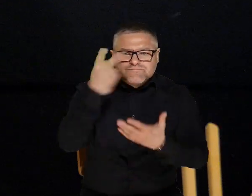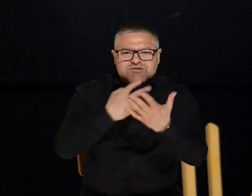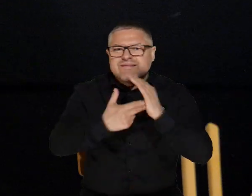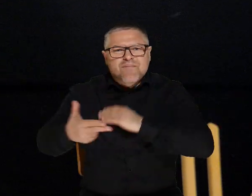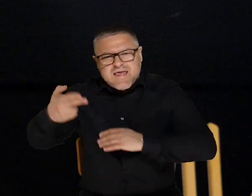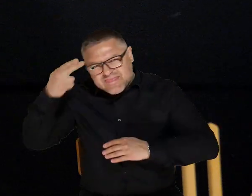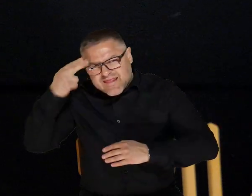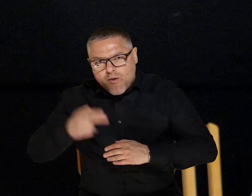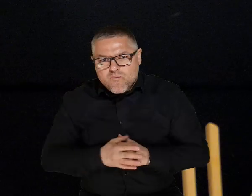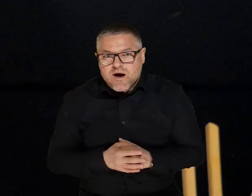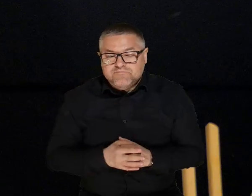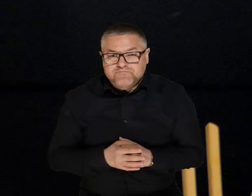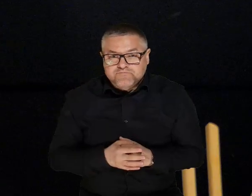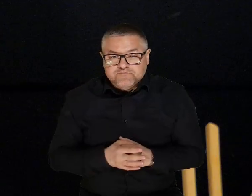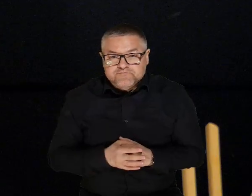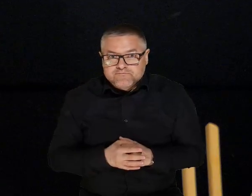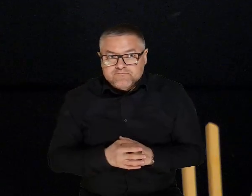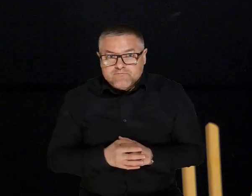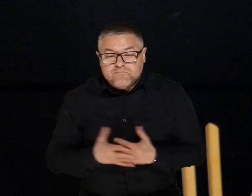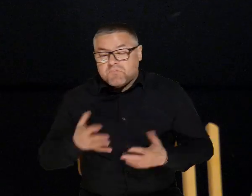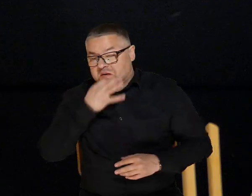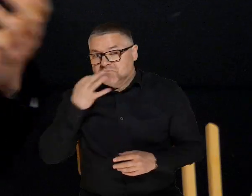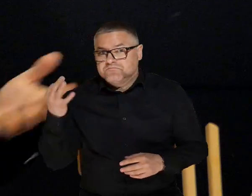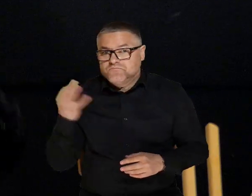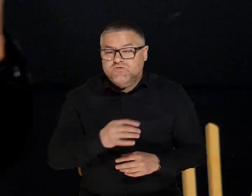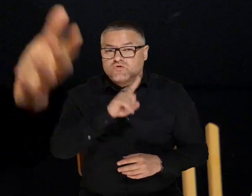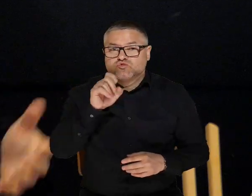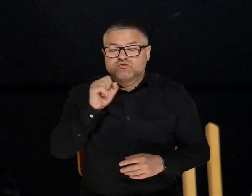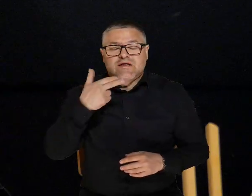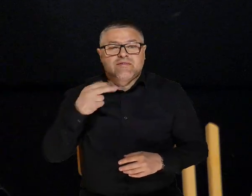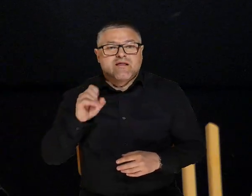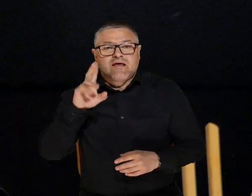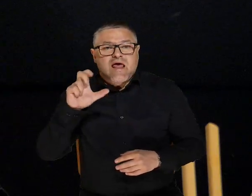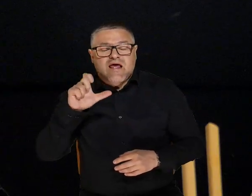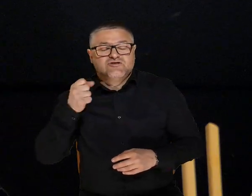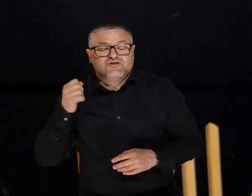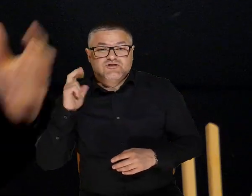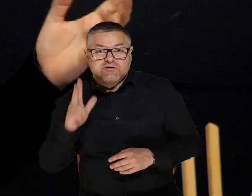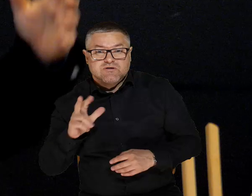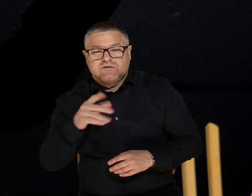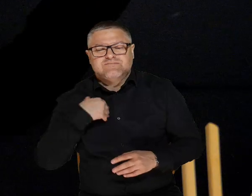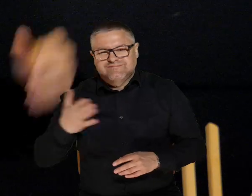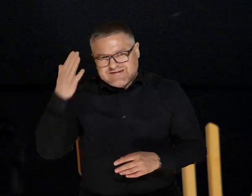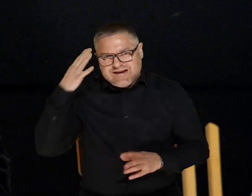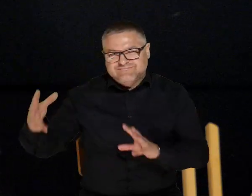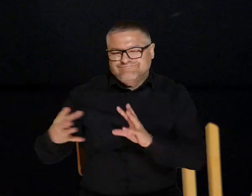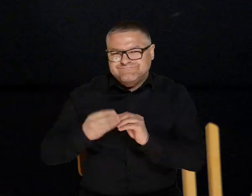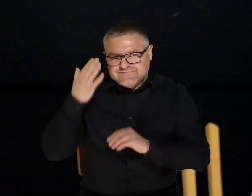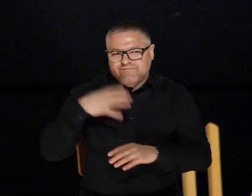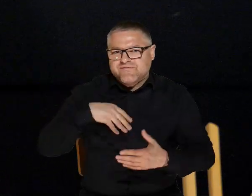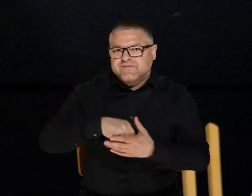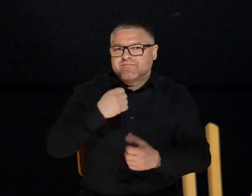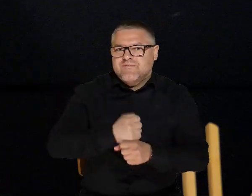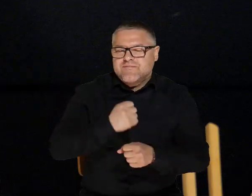kiedyś. I zapytał się Zuzanny Radzik, z którą się znamy z pracy w